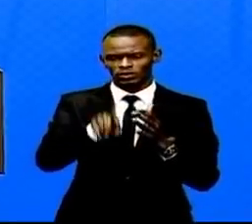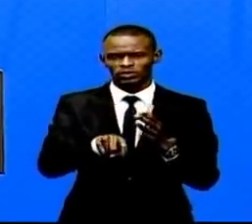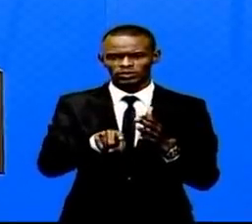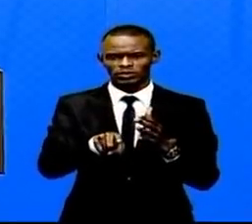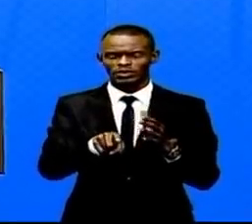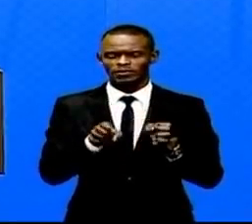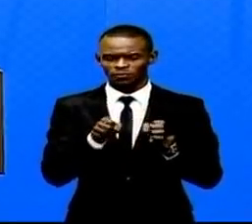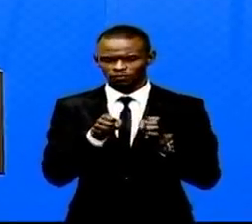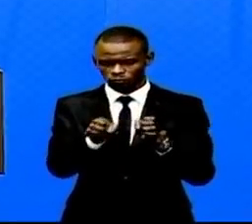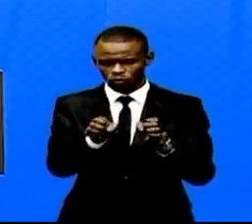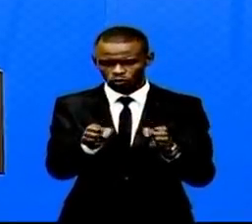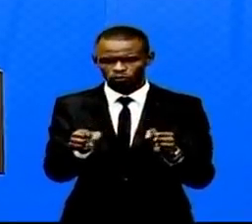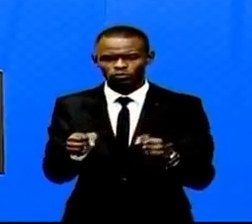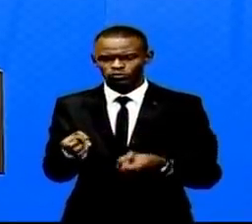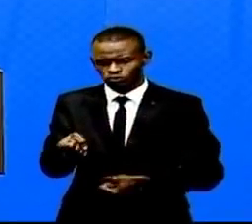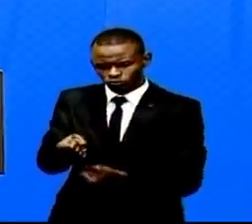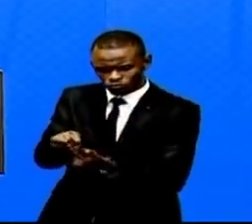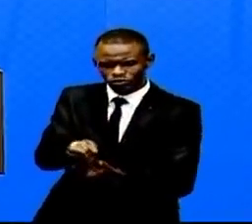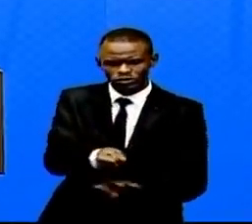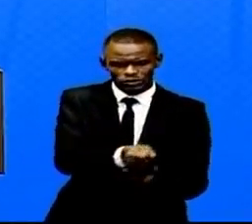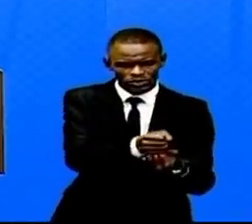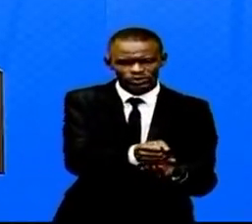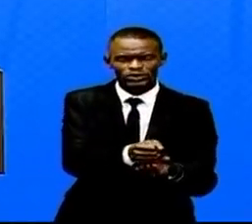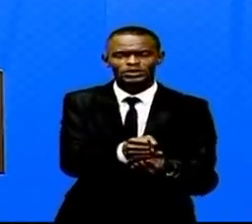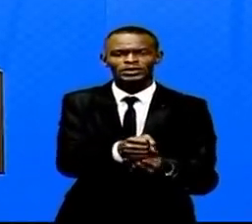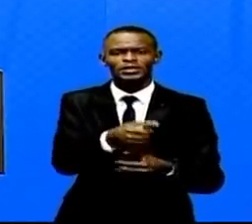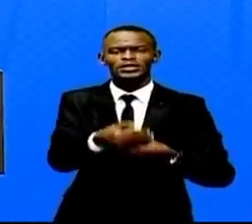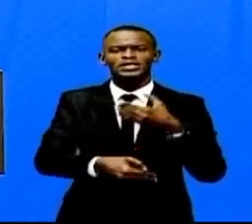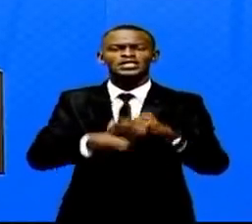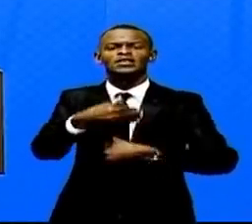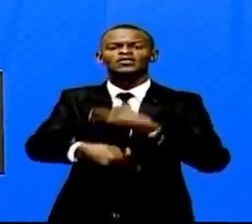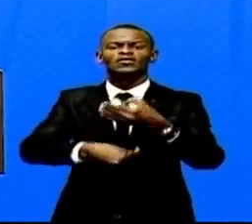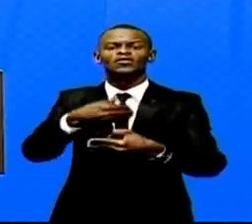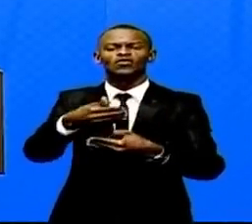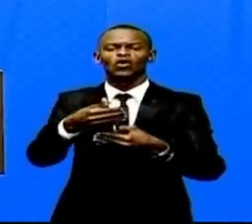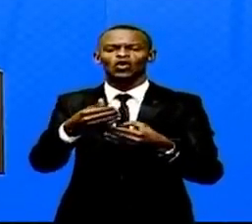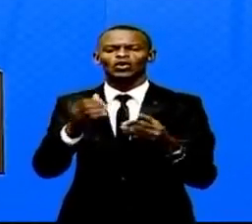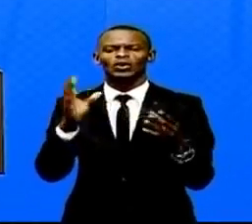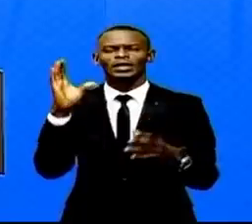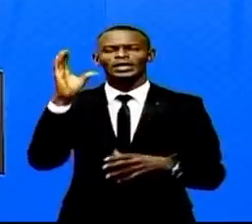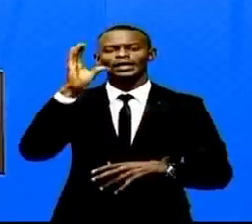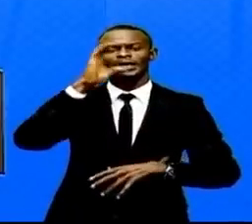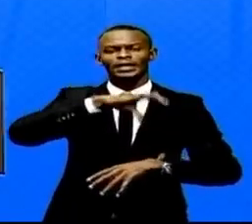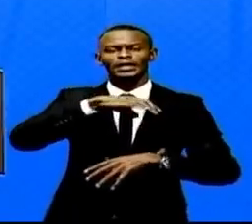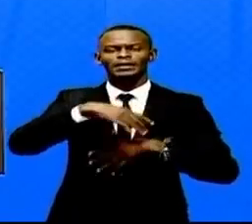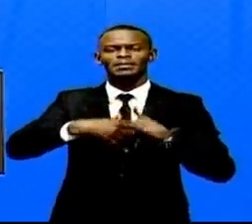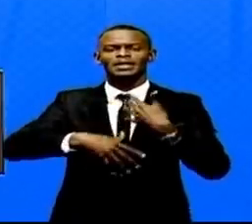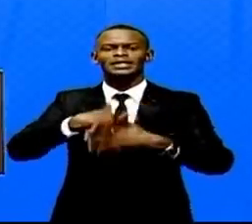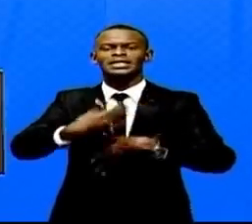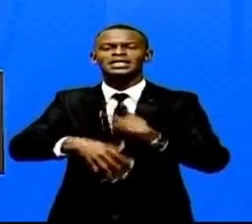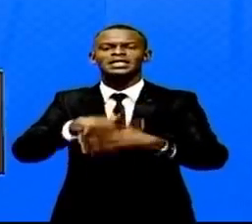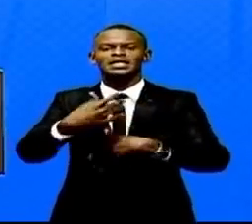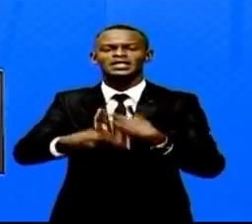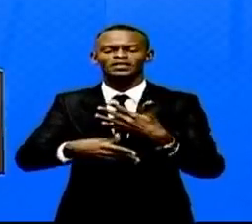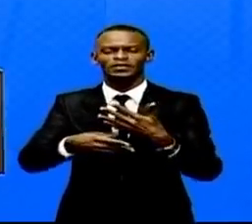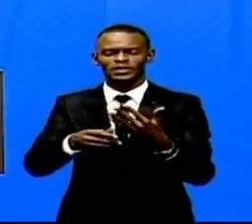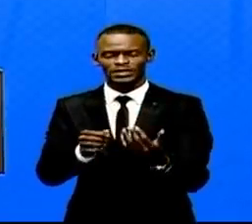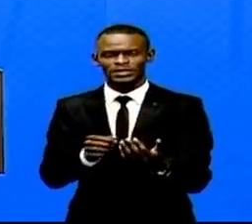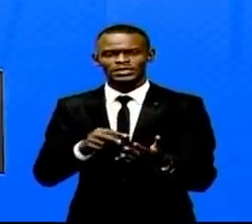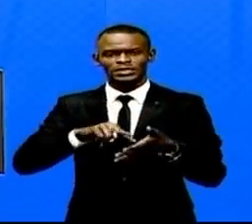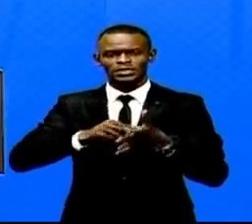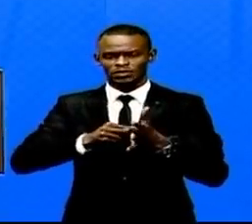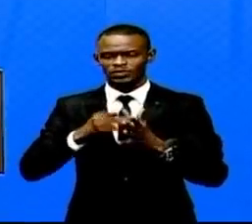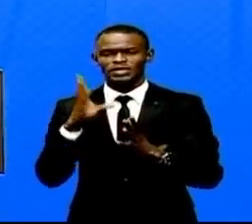affaires et des investissements. En faisant de l'amélioration du climat des affaires un pilier du programme du gouvernement,